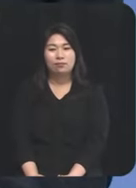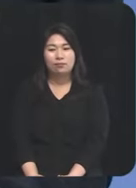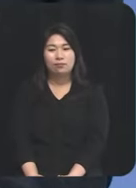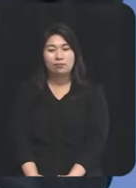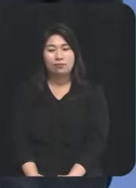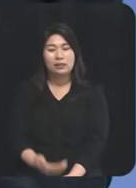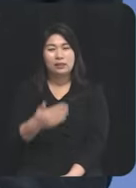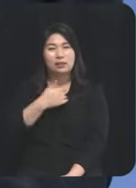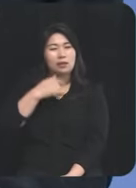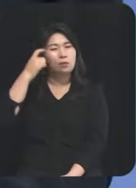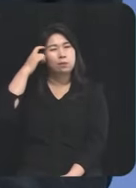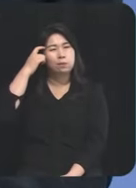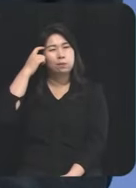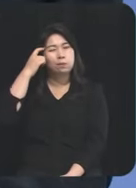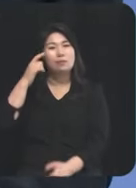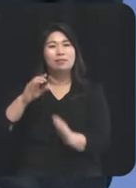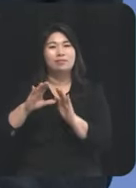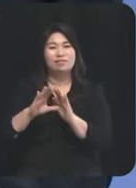제가 생각할 때